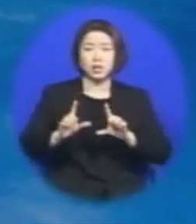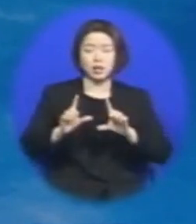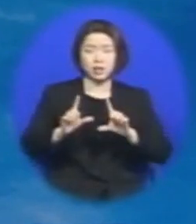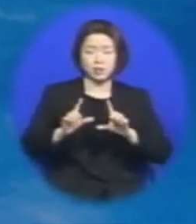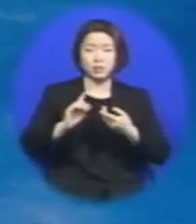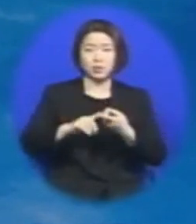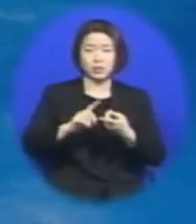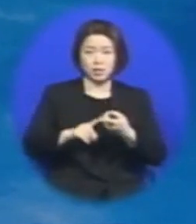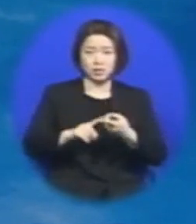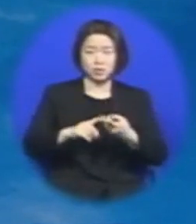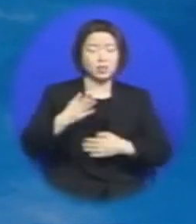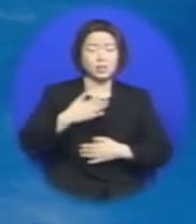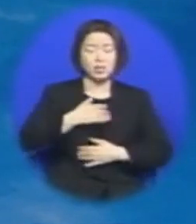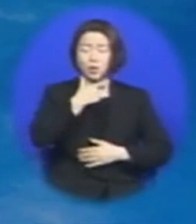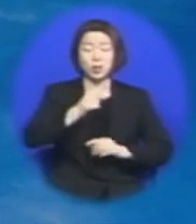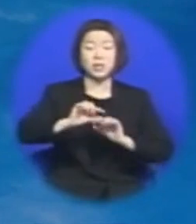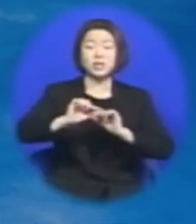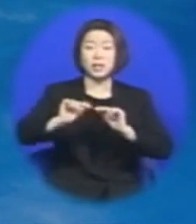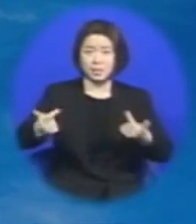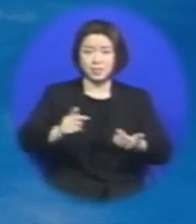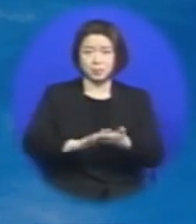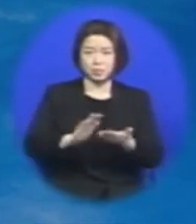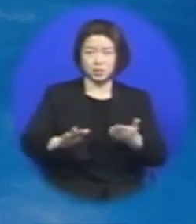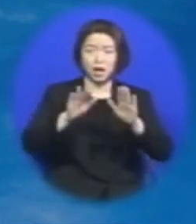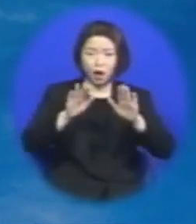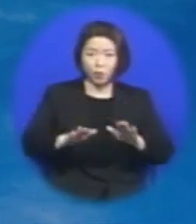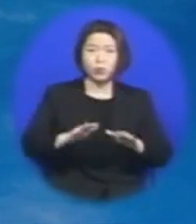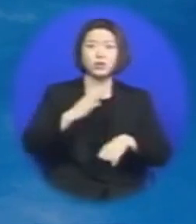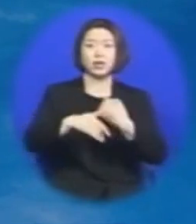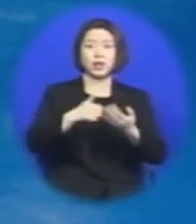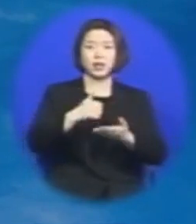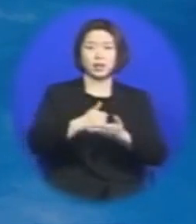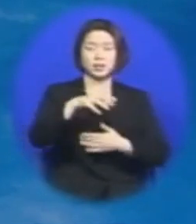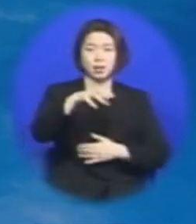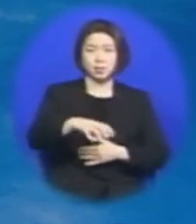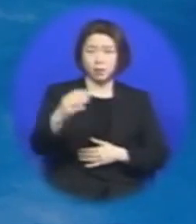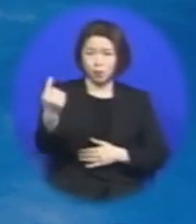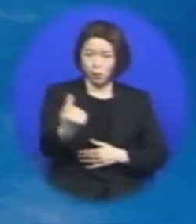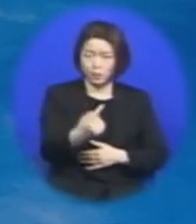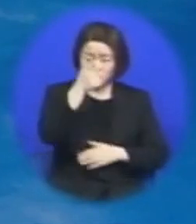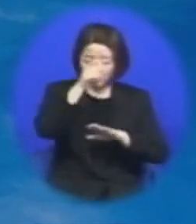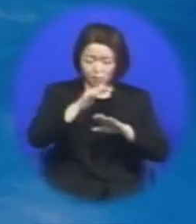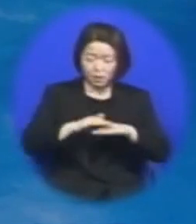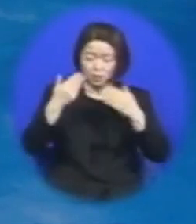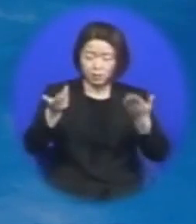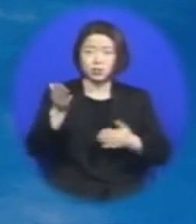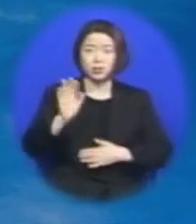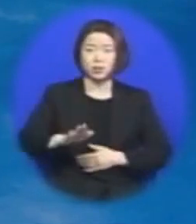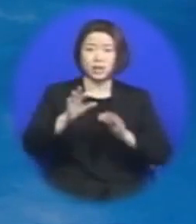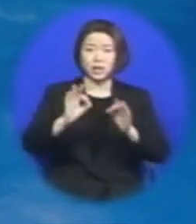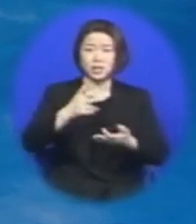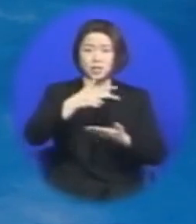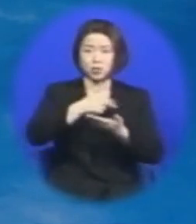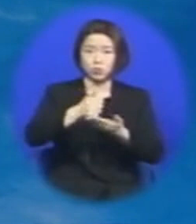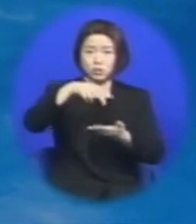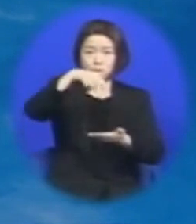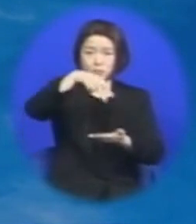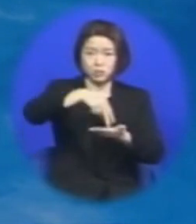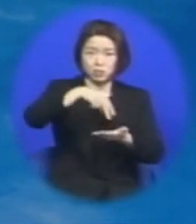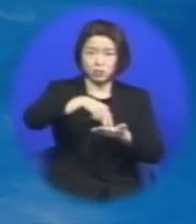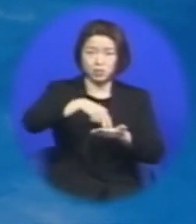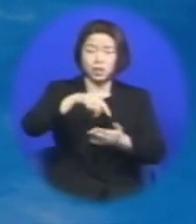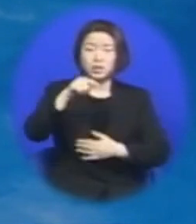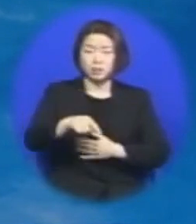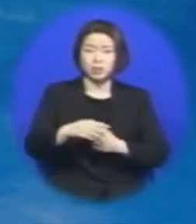이상 하나님 제가 원하지 않습니다 오늘도 하나님 앞에 나와서 예배를 드렸는데 이제 주님 앞에서는 것이